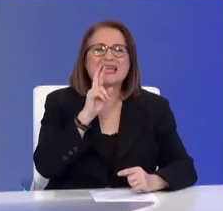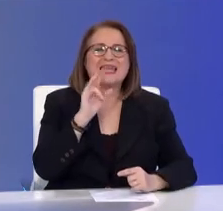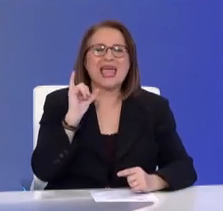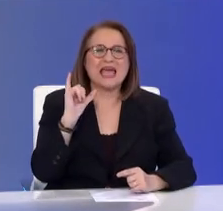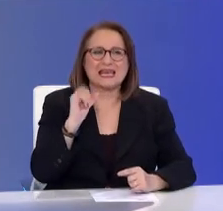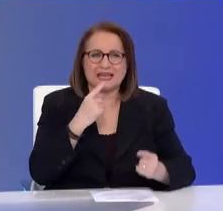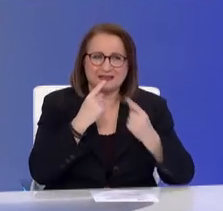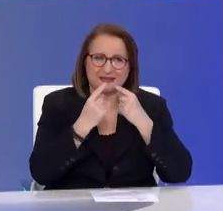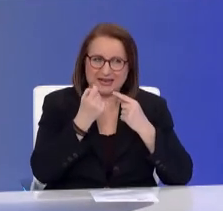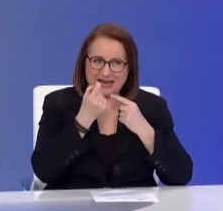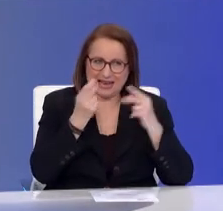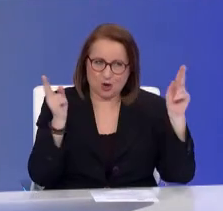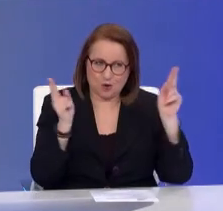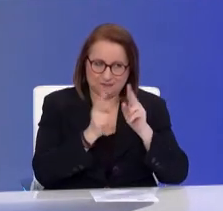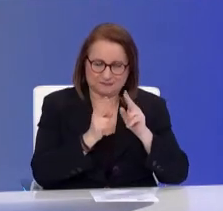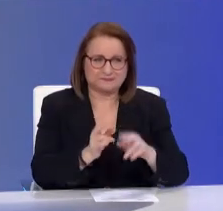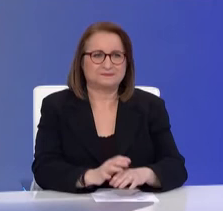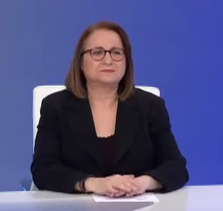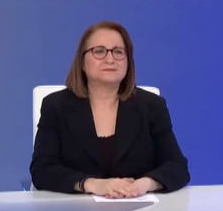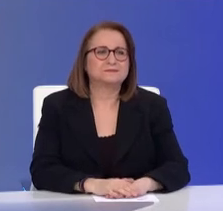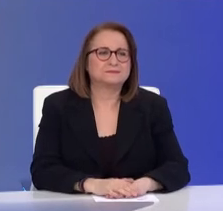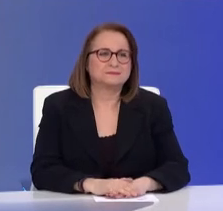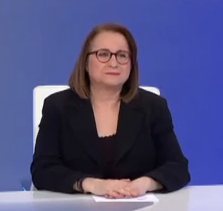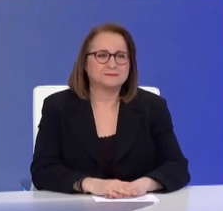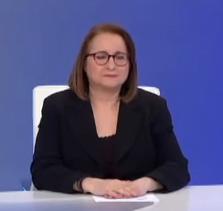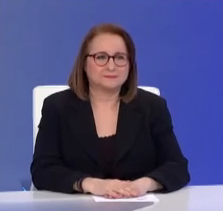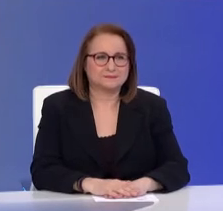με τον βραβευθέντα,